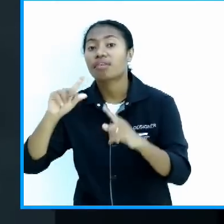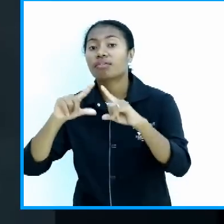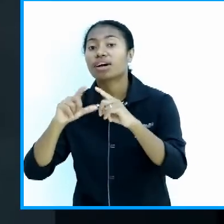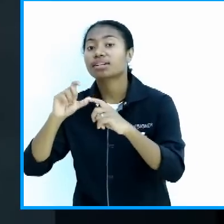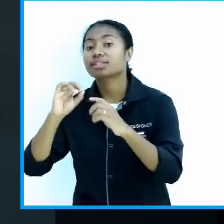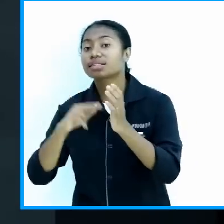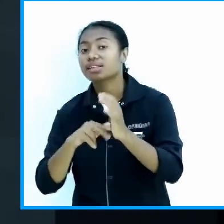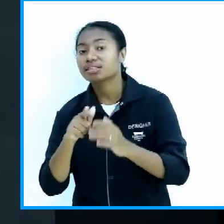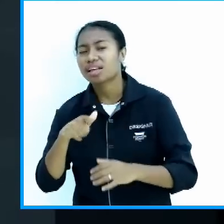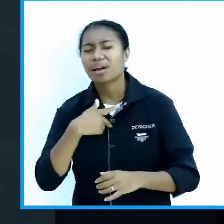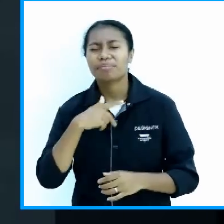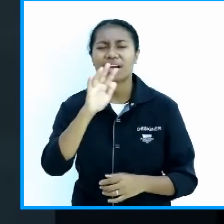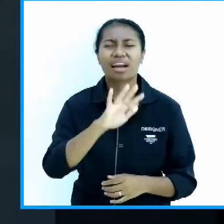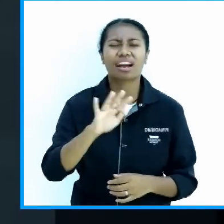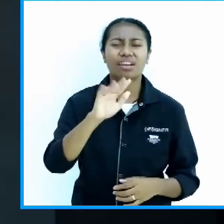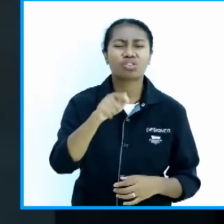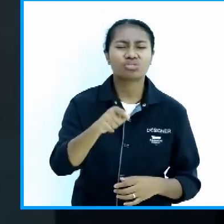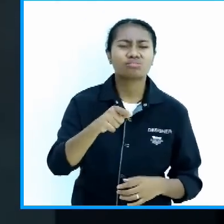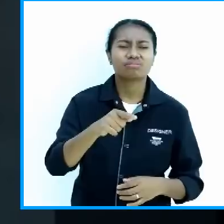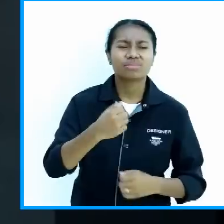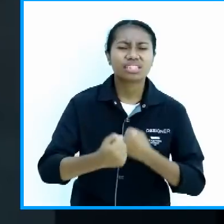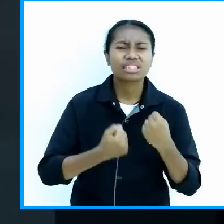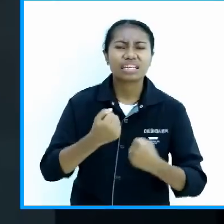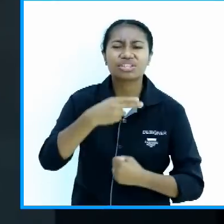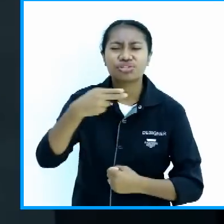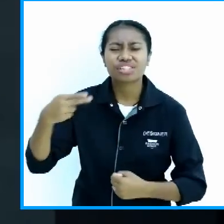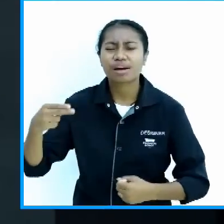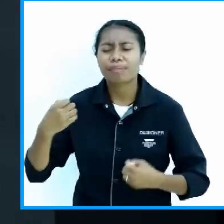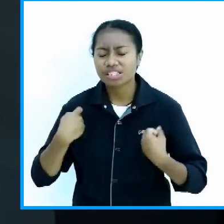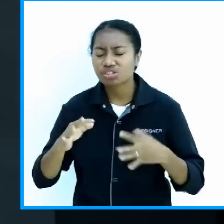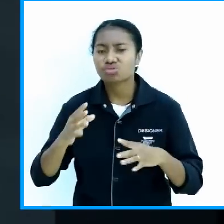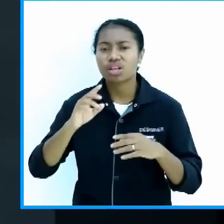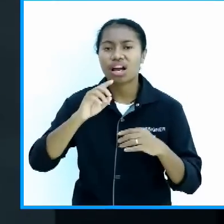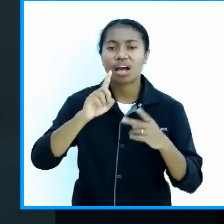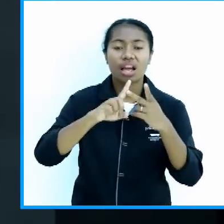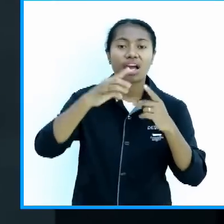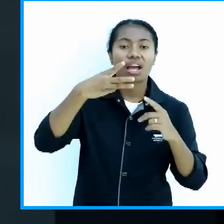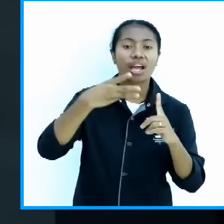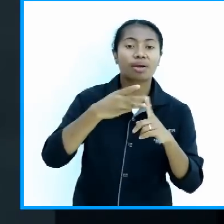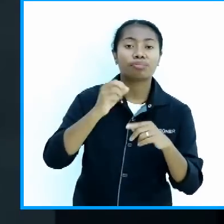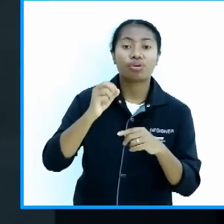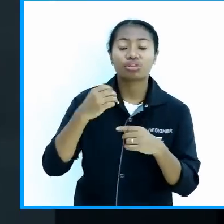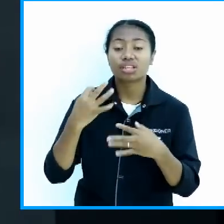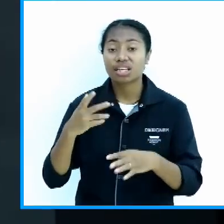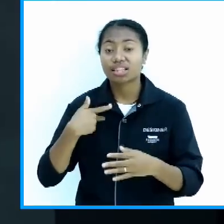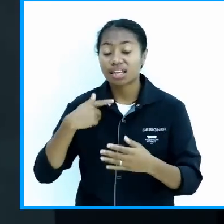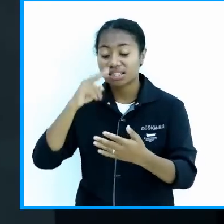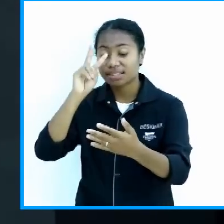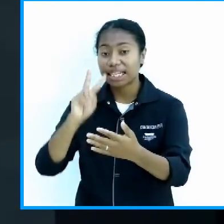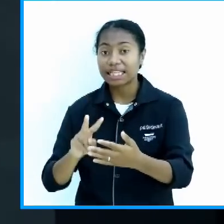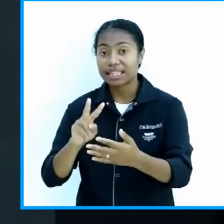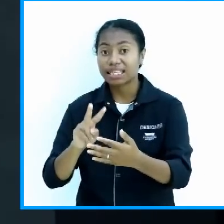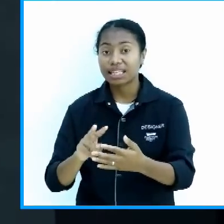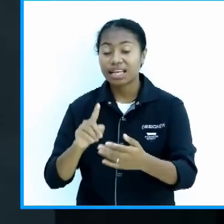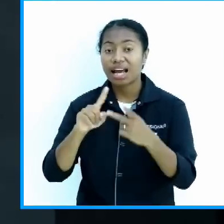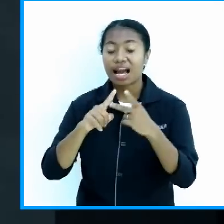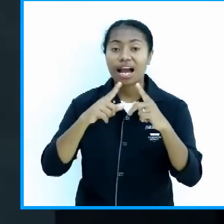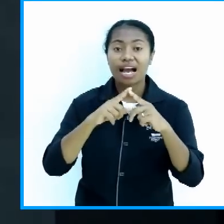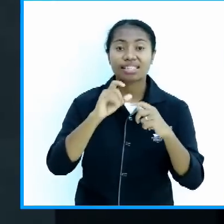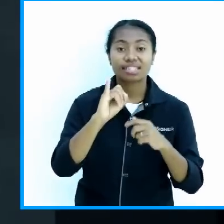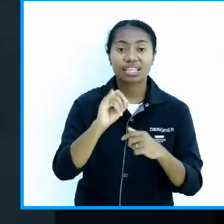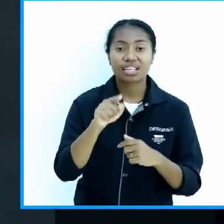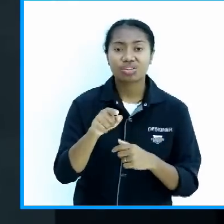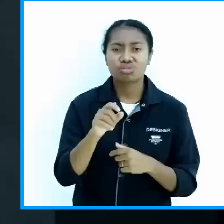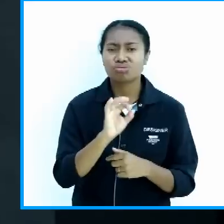di Indonesia, pasti sudah heboh. Kalau terjadi di Jerman, ya mereka selidiki, hasilnya adalah dinyatakan